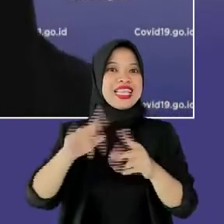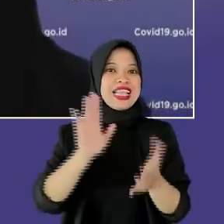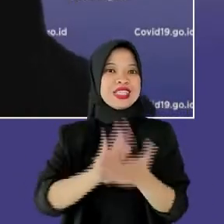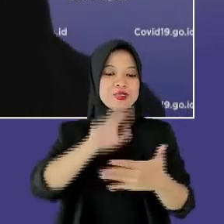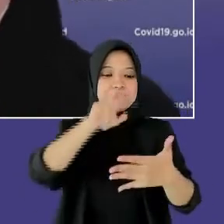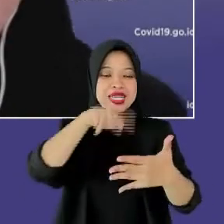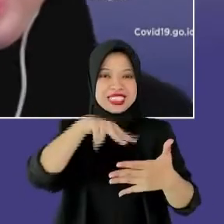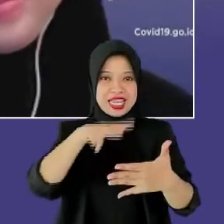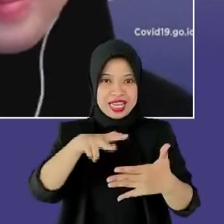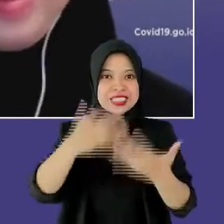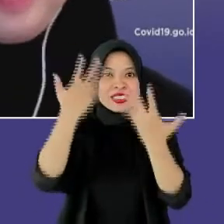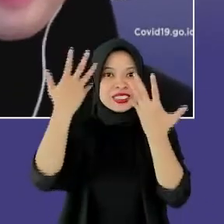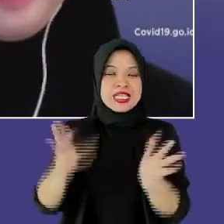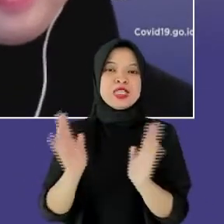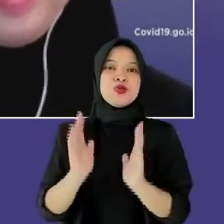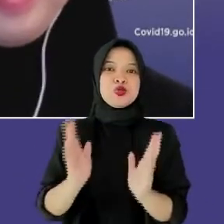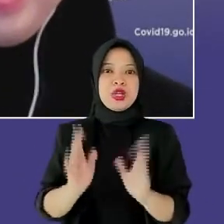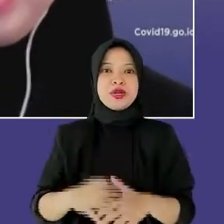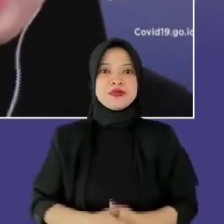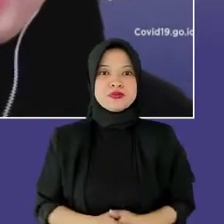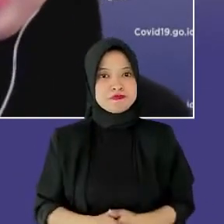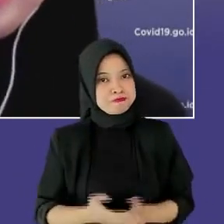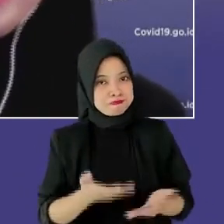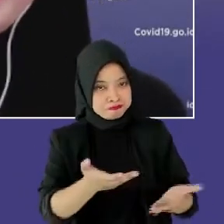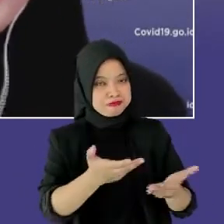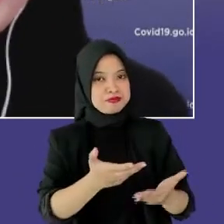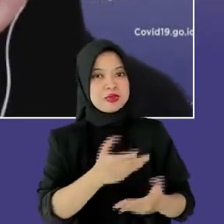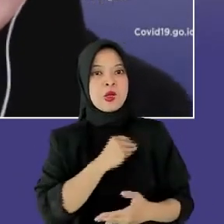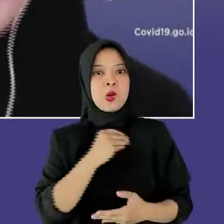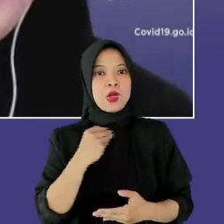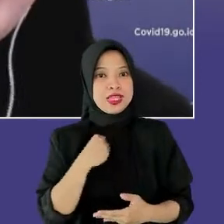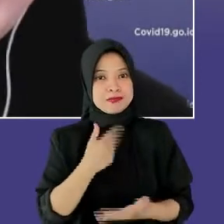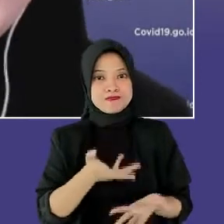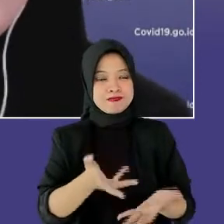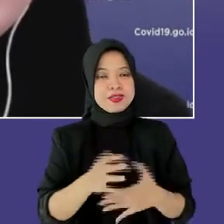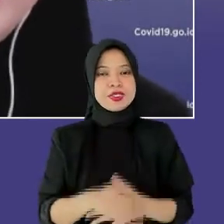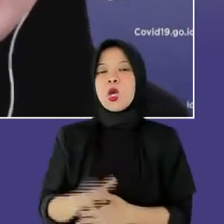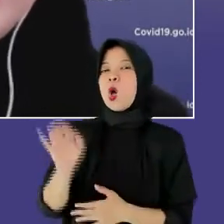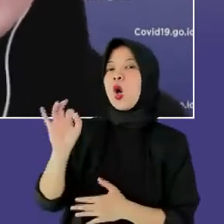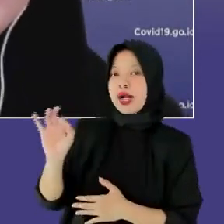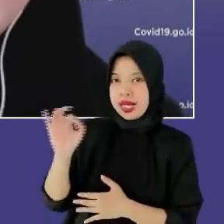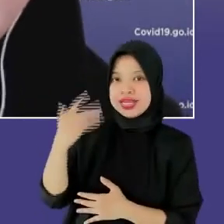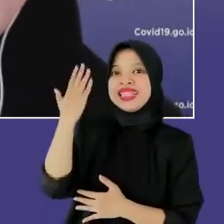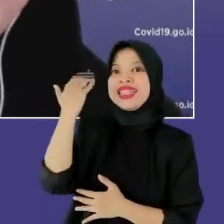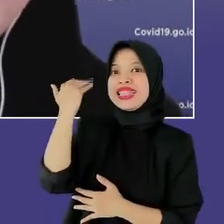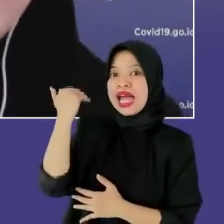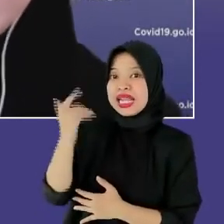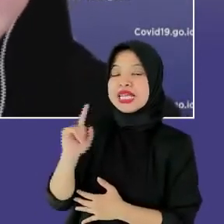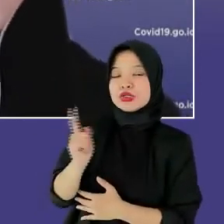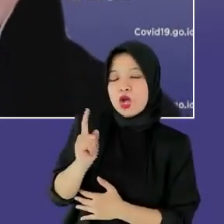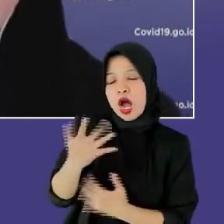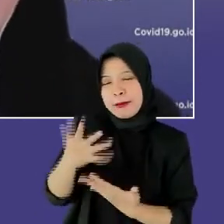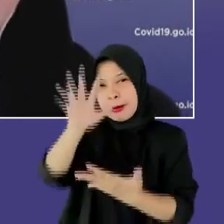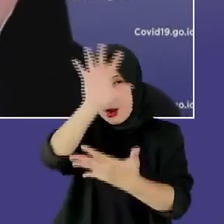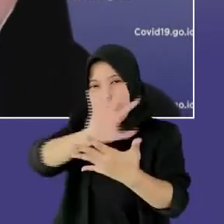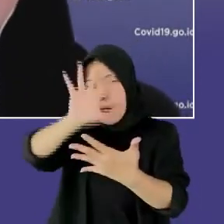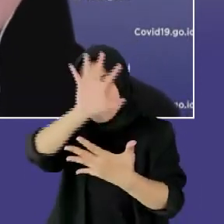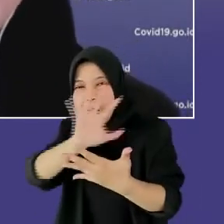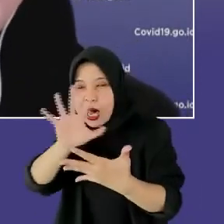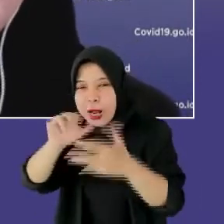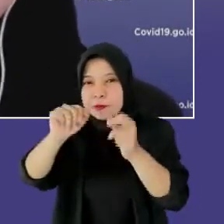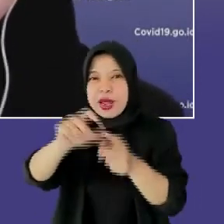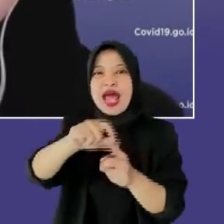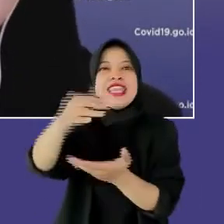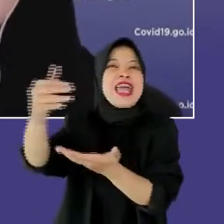kita akan bacakan setelah selesai. Lanjut, Dr. Dewi. Oke, nah kalau tadi kita udah ngebahas gambaran gitu ya, Dr.